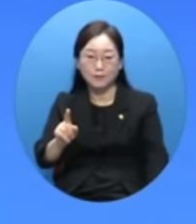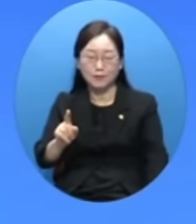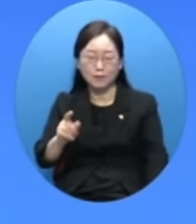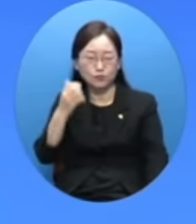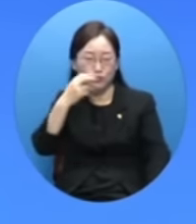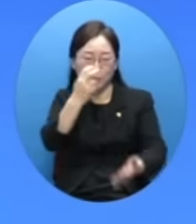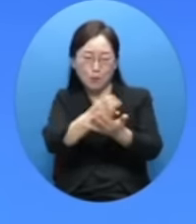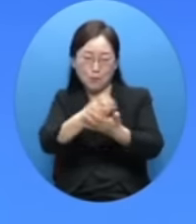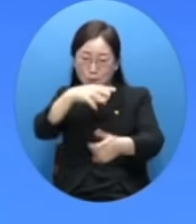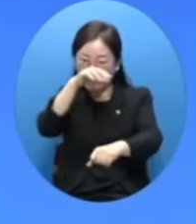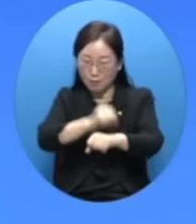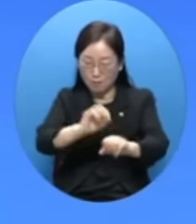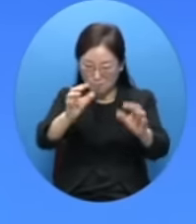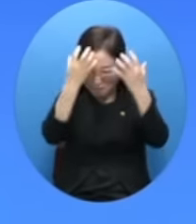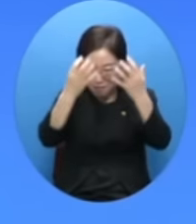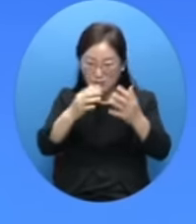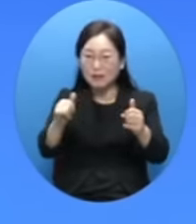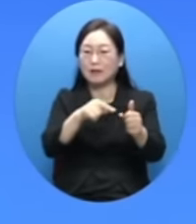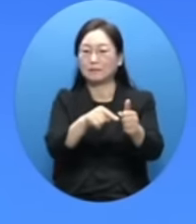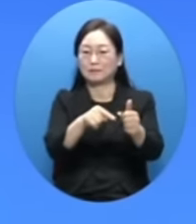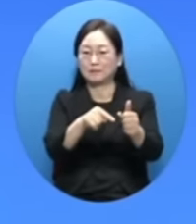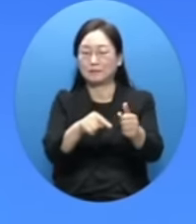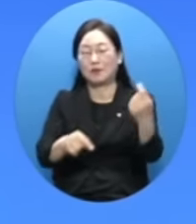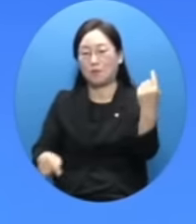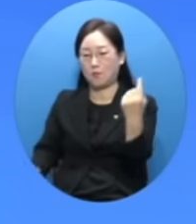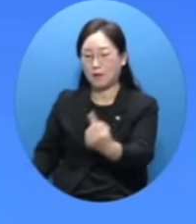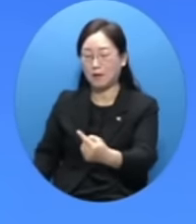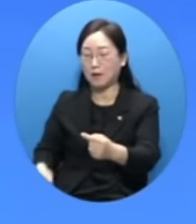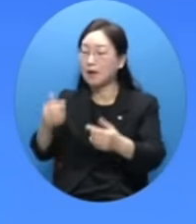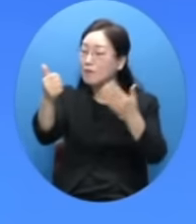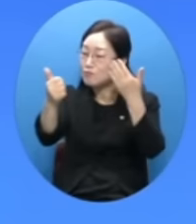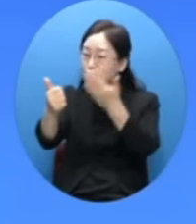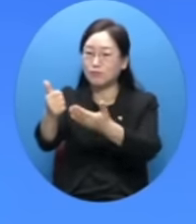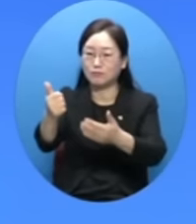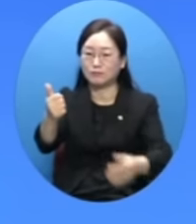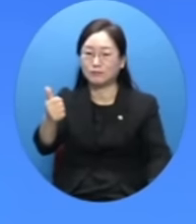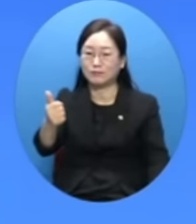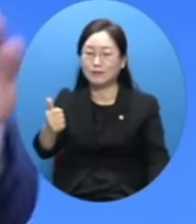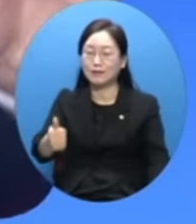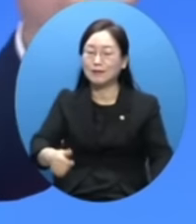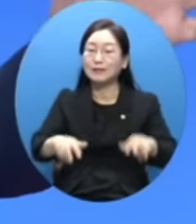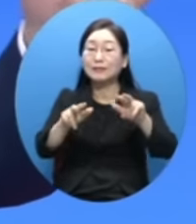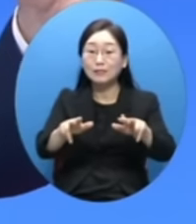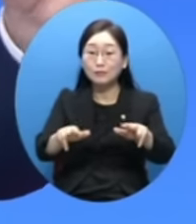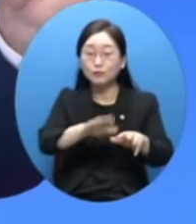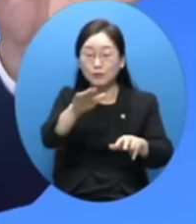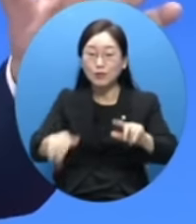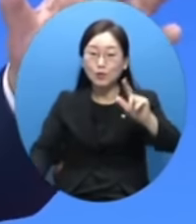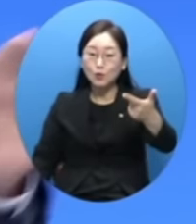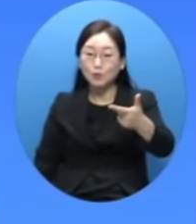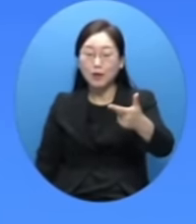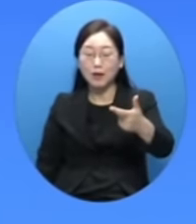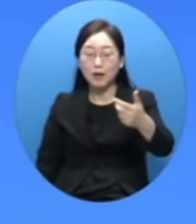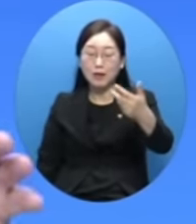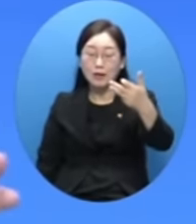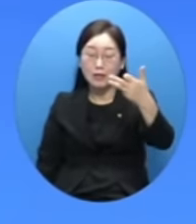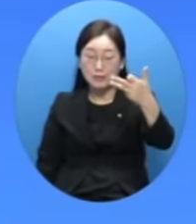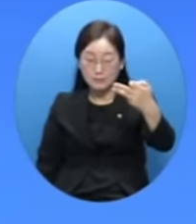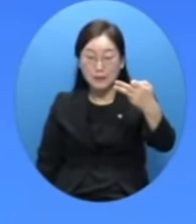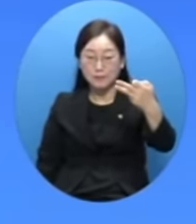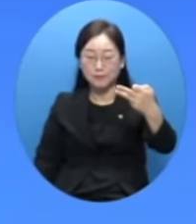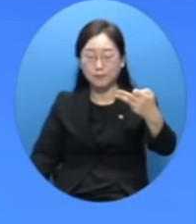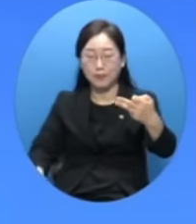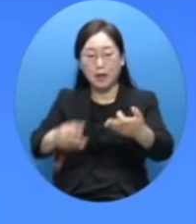율법을 잘 알고 있는 한 사람이 와서 물었습니다. 지금 우리가 613계명에 대한 많은 계명을 지키고